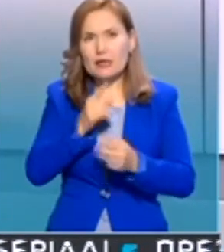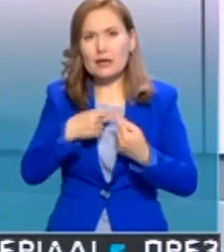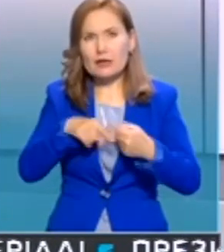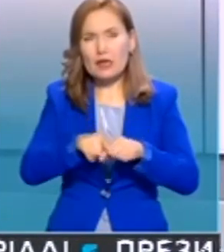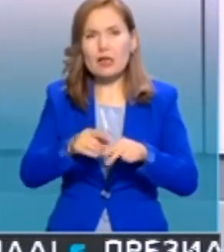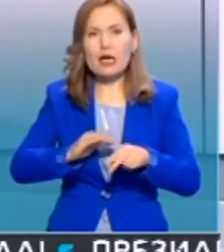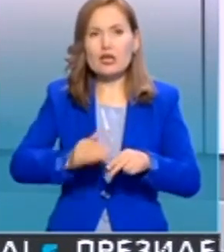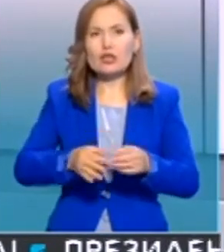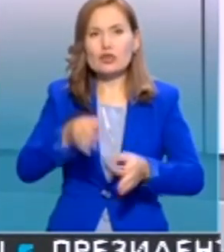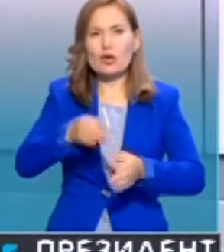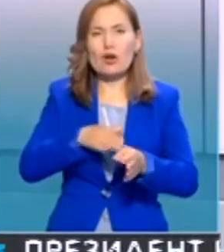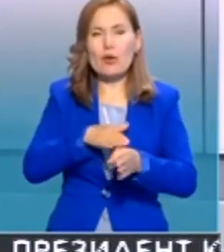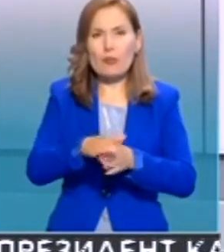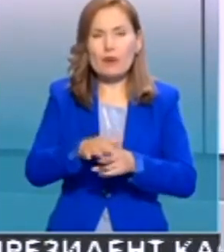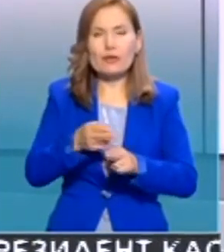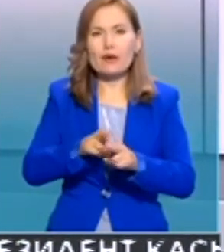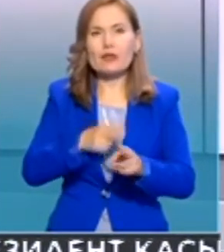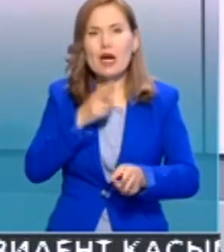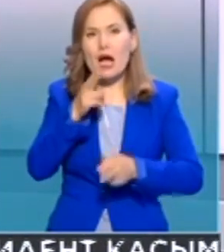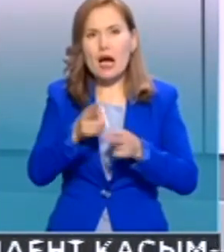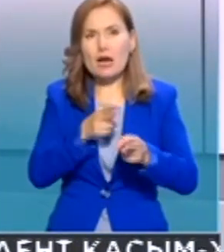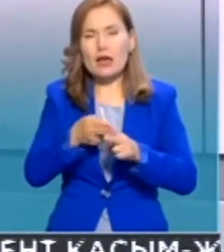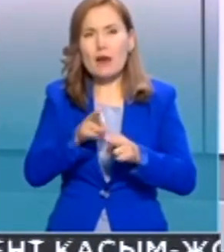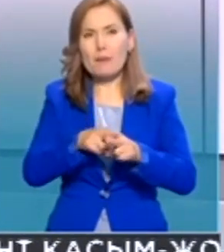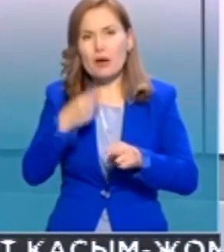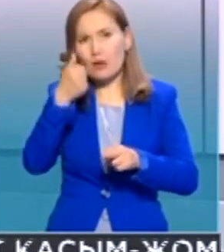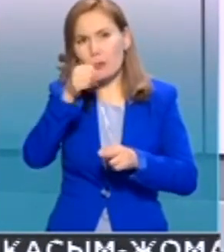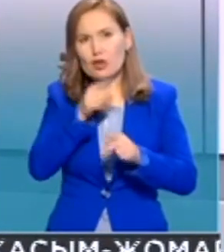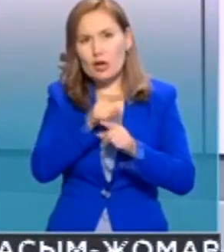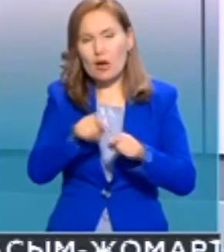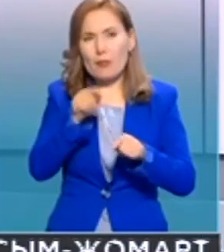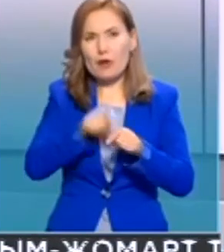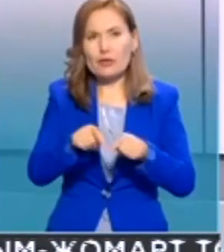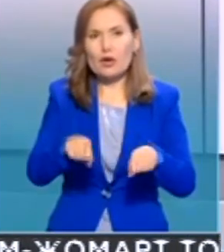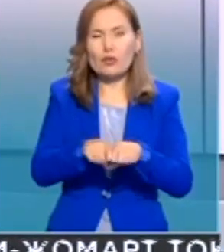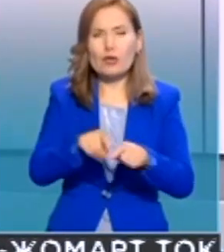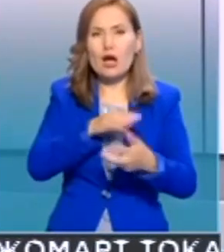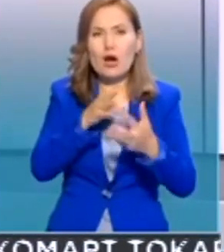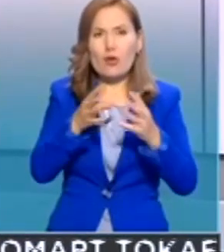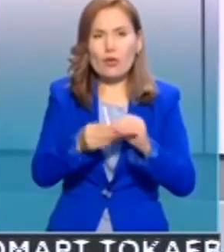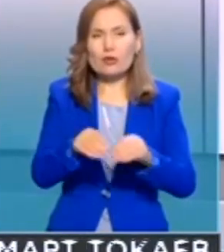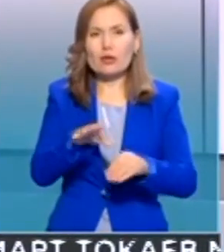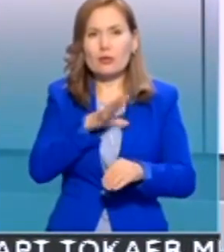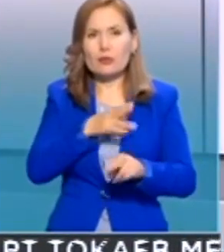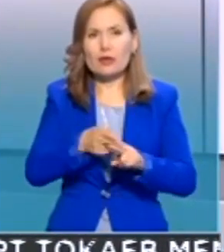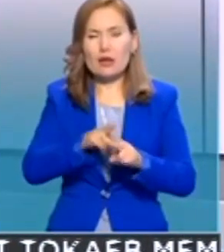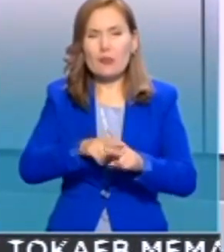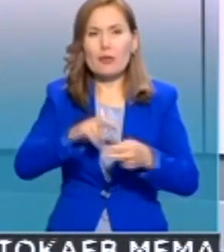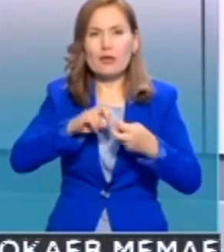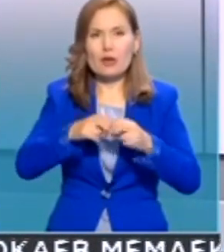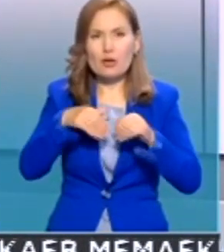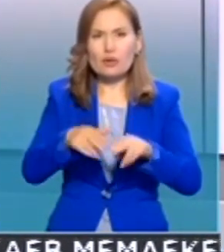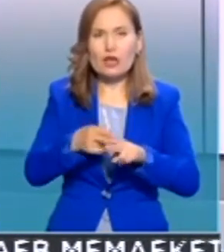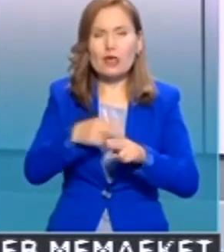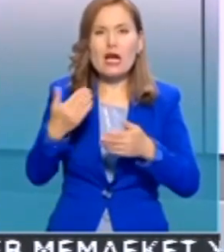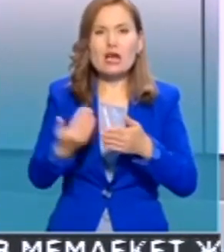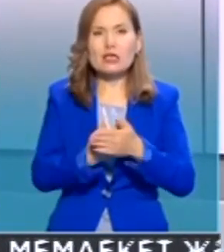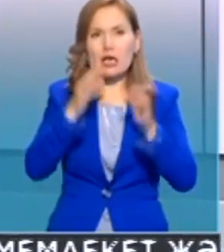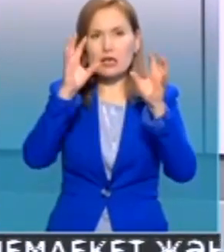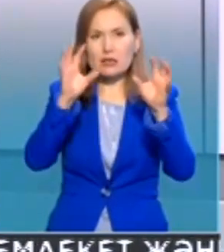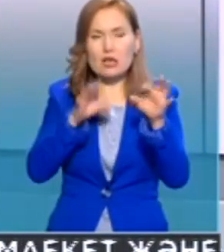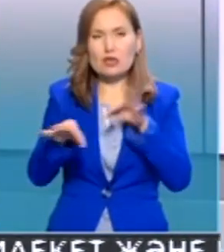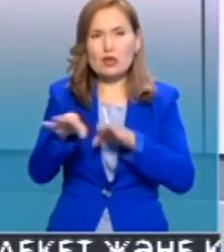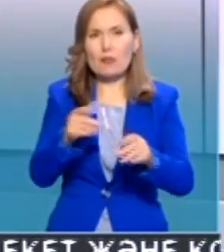жеке сот орындаушылардың үстінен түскен арыз шағымдарға бір жыл бойы талдау жүргізіп, осындай қорытынды жасаған. Түйткілді мәселені шешу үшін жаңа